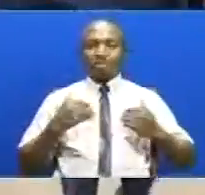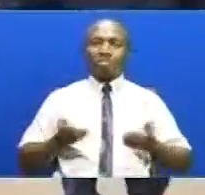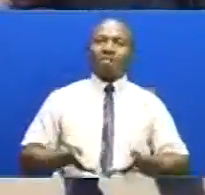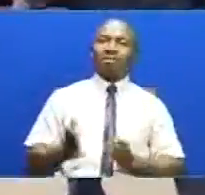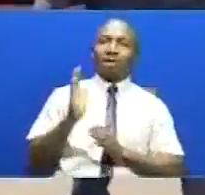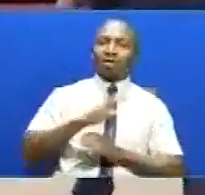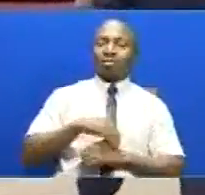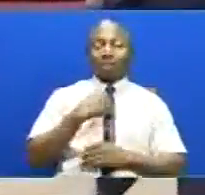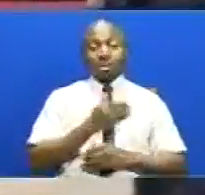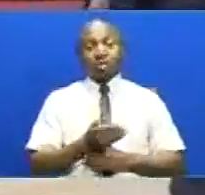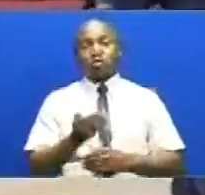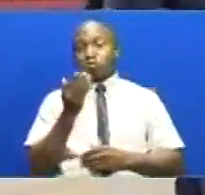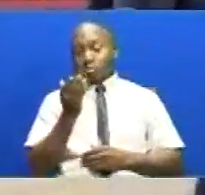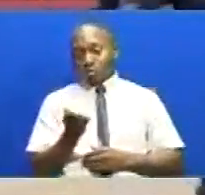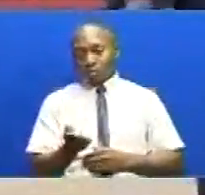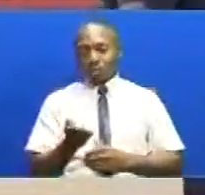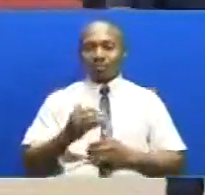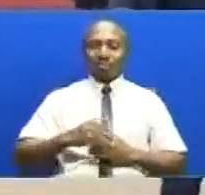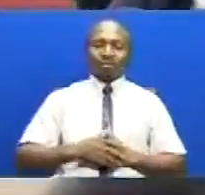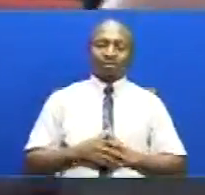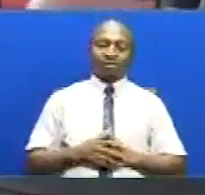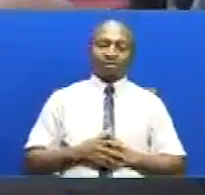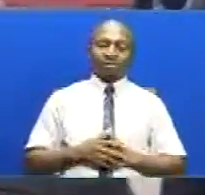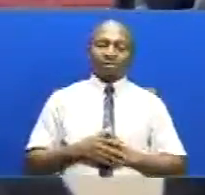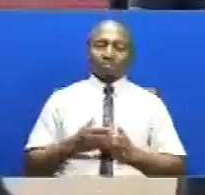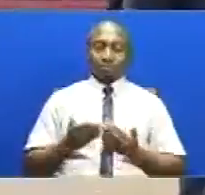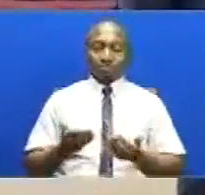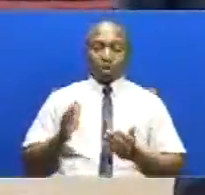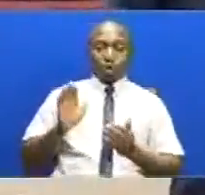Happy birthday to you.